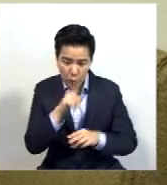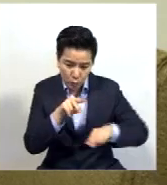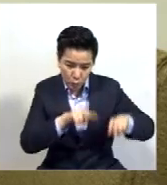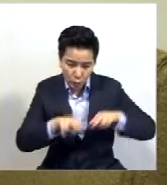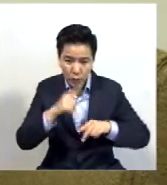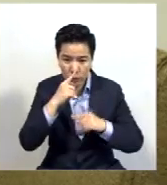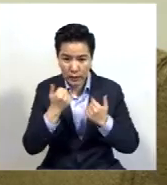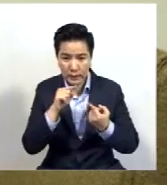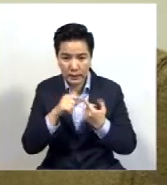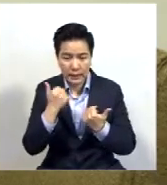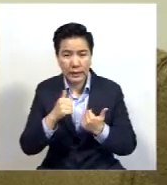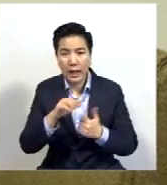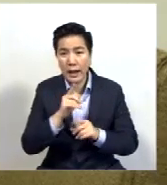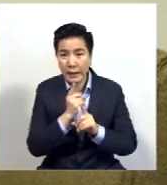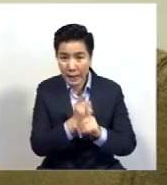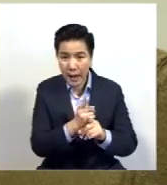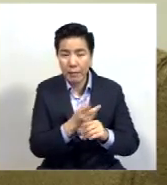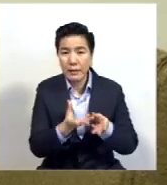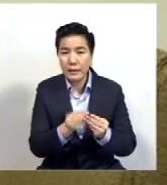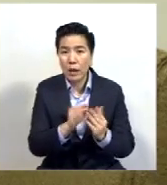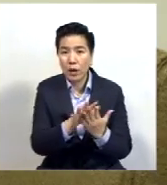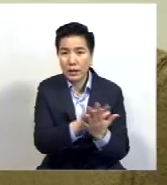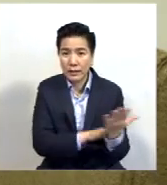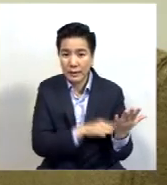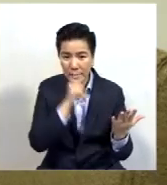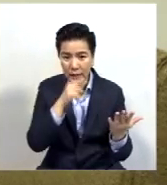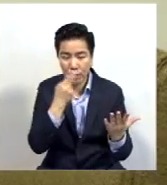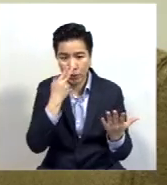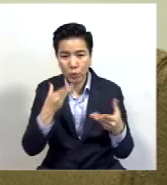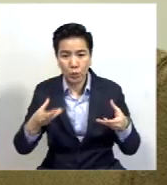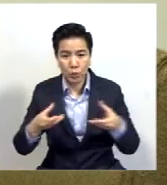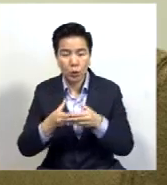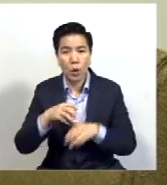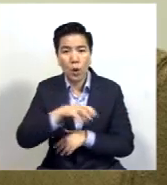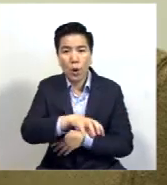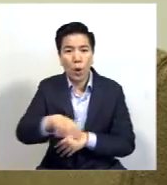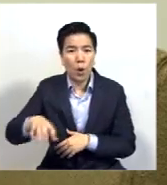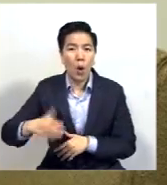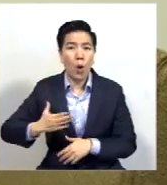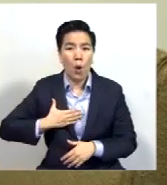เพราะการตามในพื้นที่โดยเราใช้ศักยภาพของหน่วยงานในพื้น